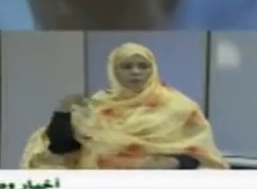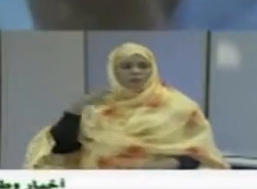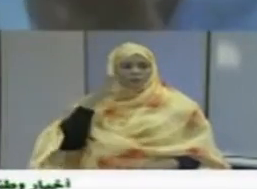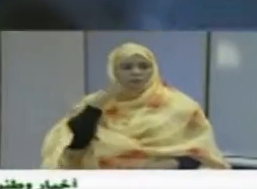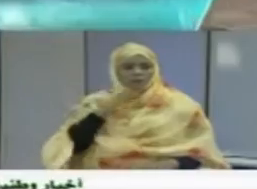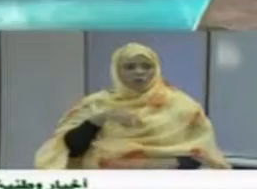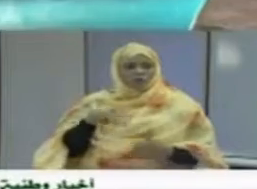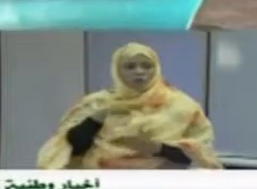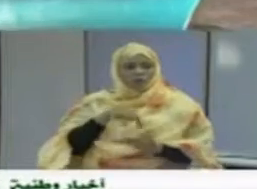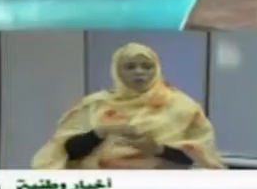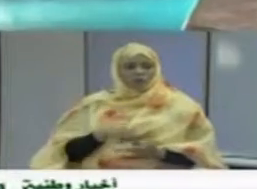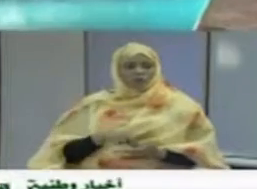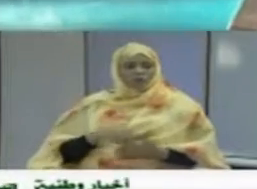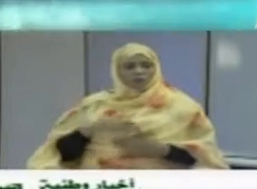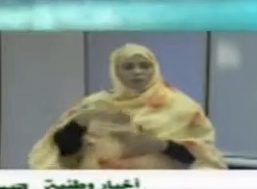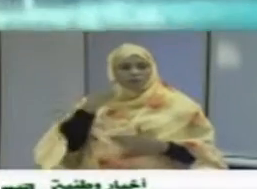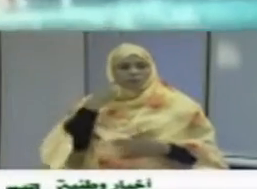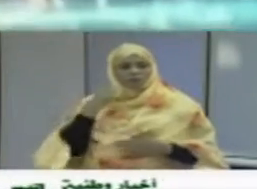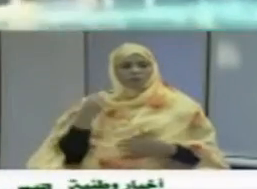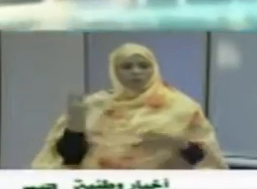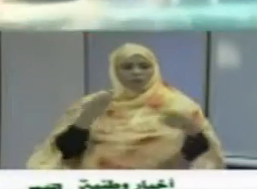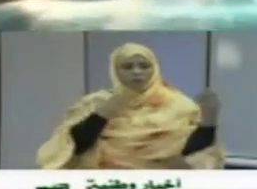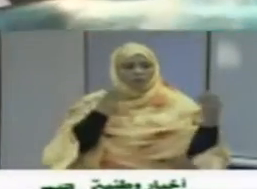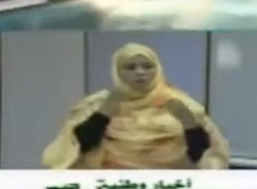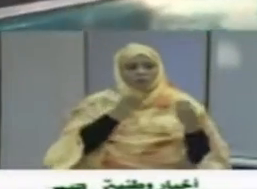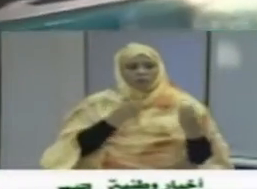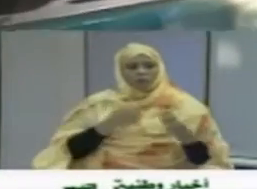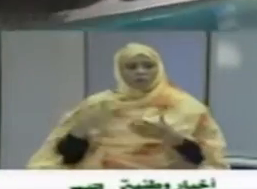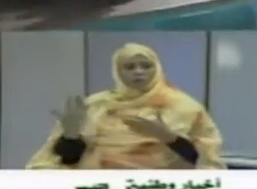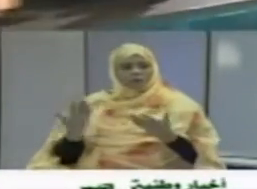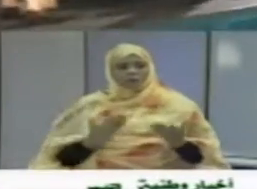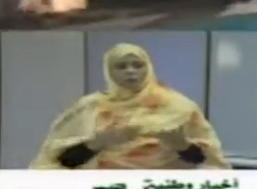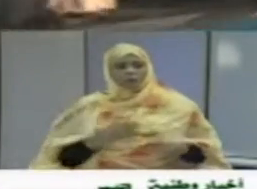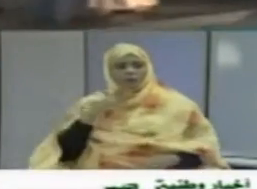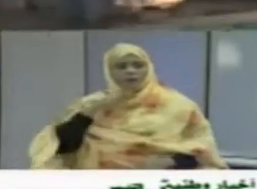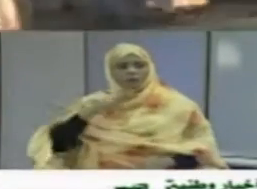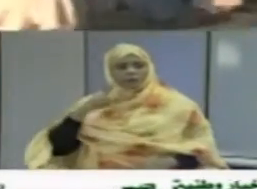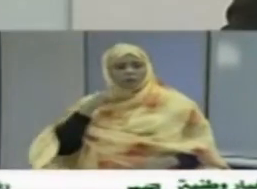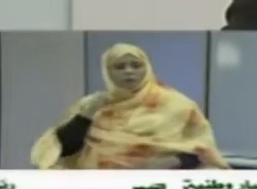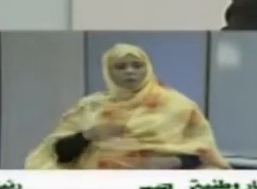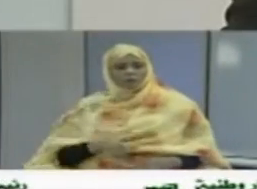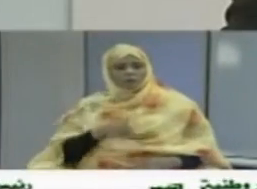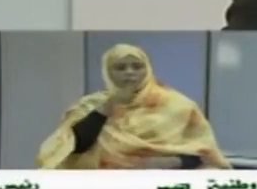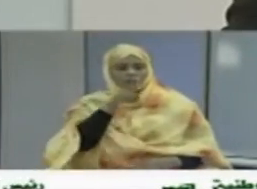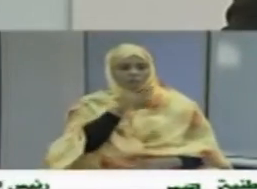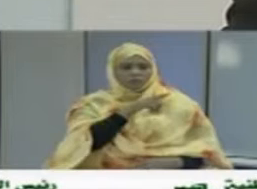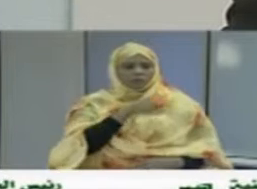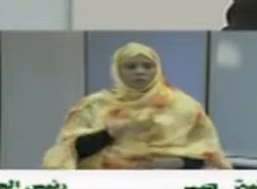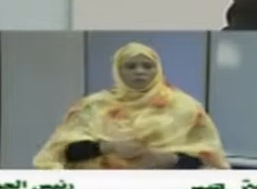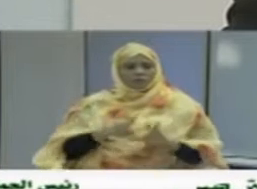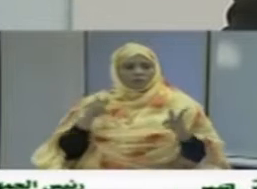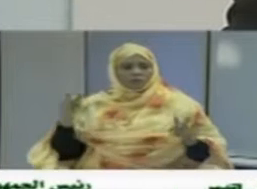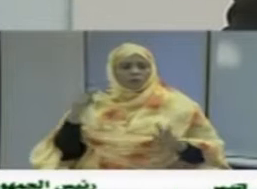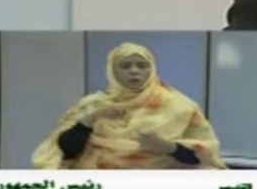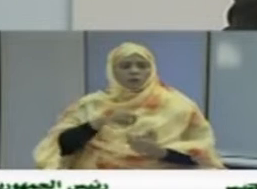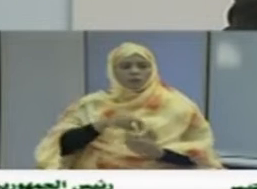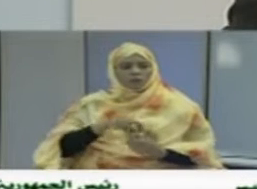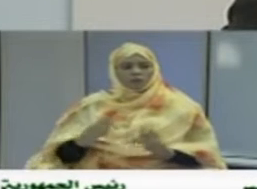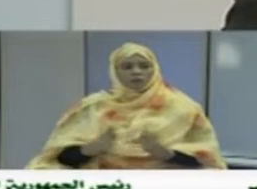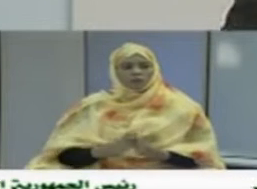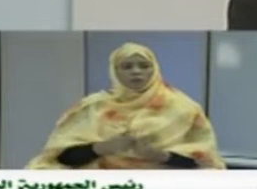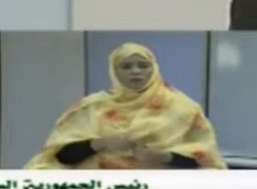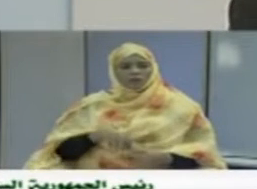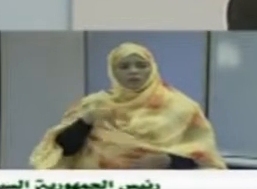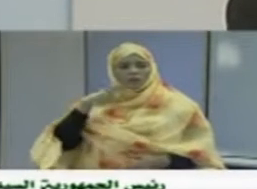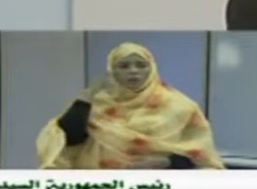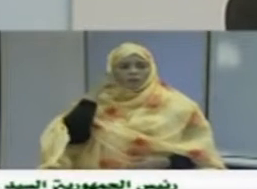سعادة السيد عيسى عبد الله سعيد الكلباني، أشاد خلالها بمستوى التعاون بين موريتانيا